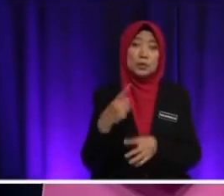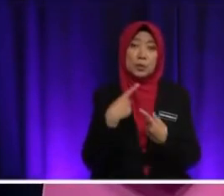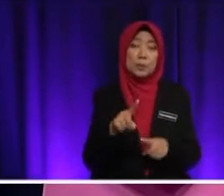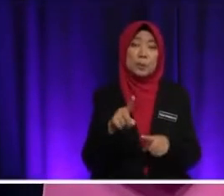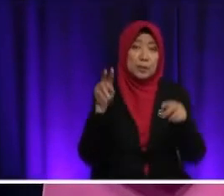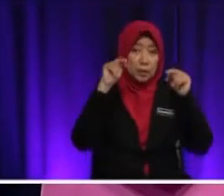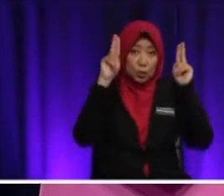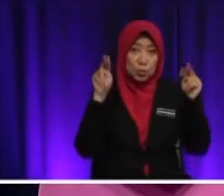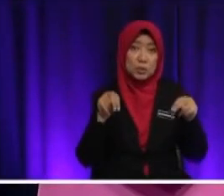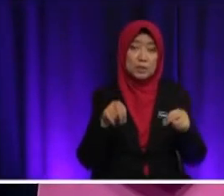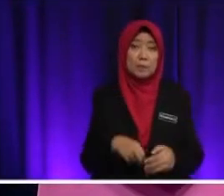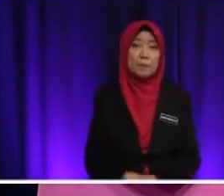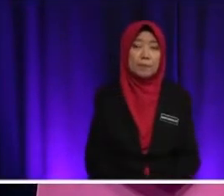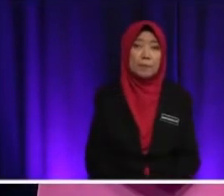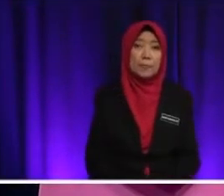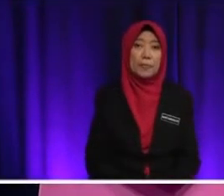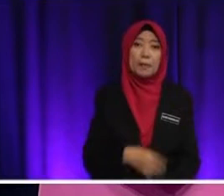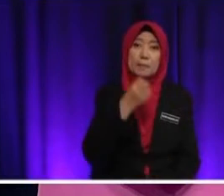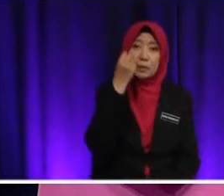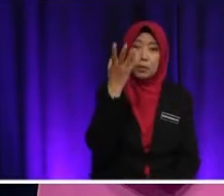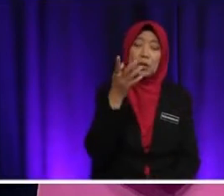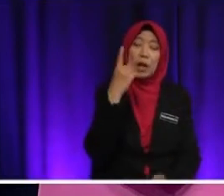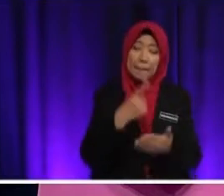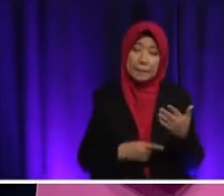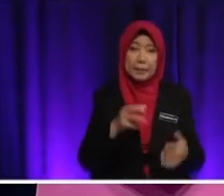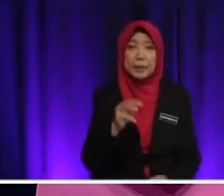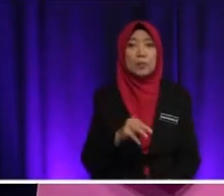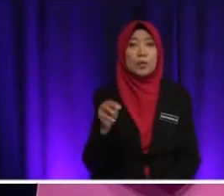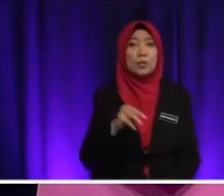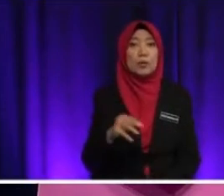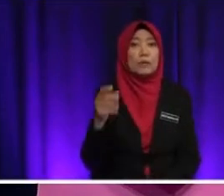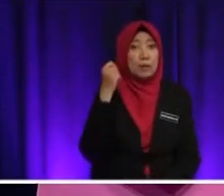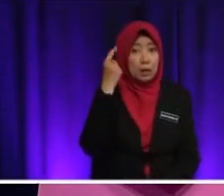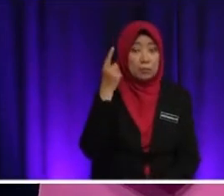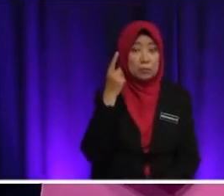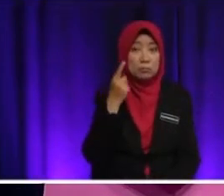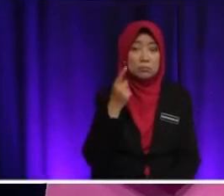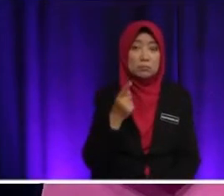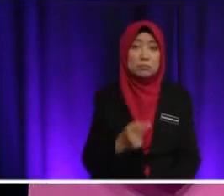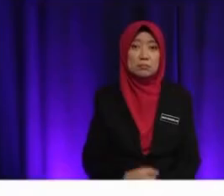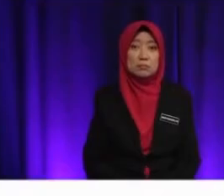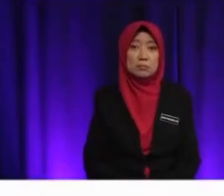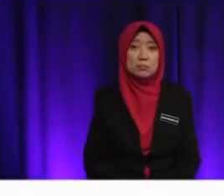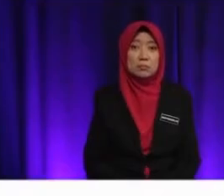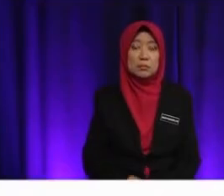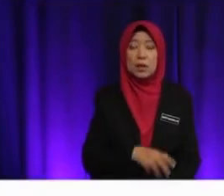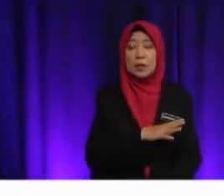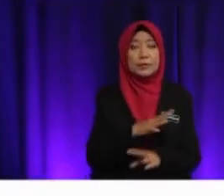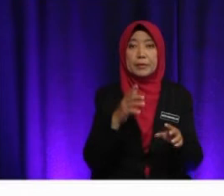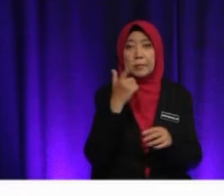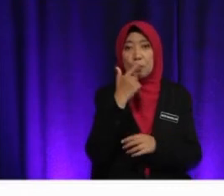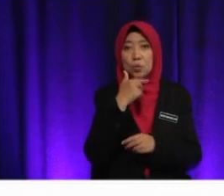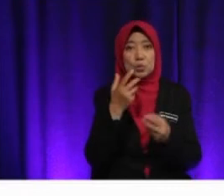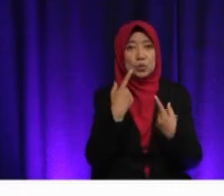sikit. Terangkan pengajaran. Apa yang murid-murid faham? Bukan jawapan yang saya bagi tadi ya. Saya tak nak jawapan tadi yang saya bagi tadi. Saya nak murid